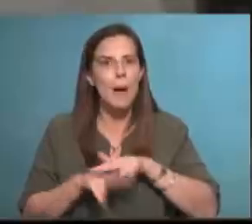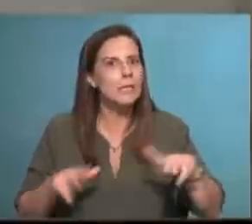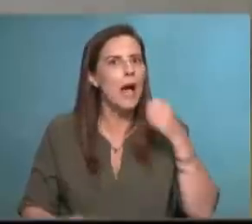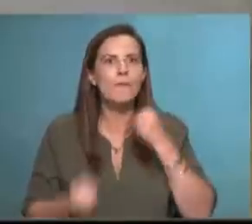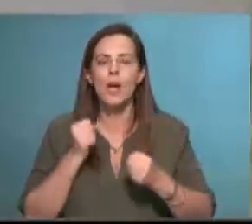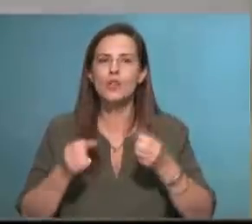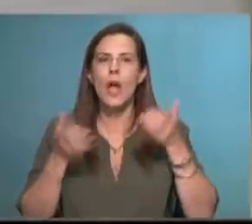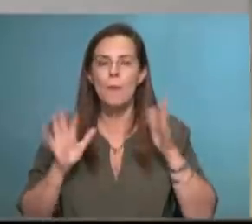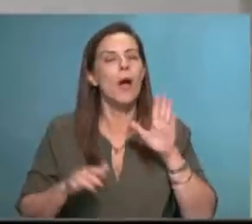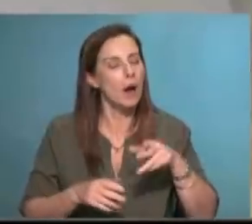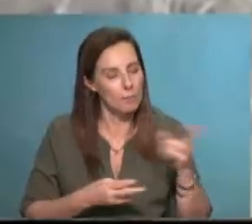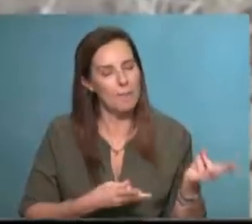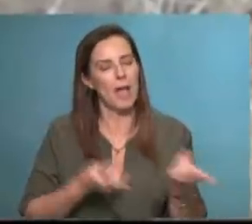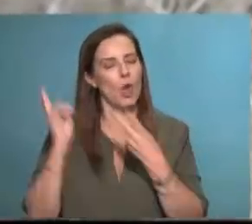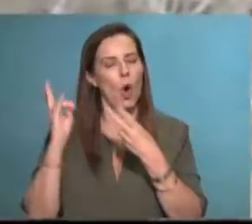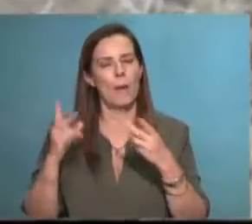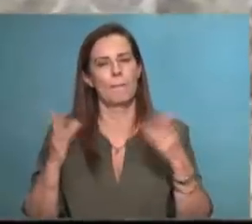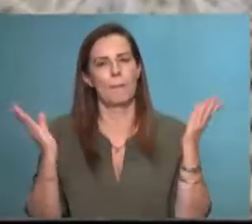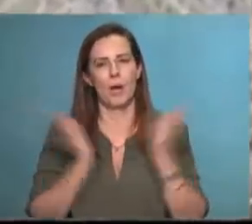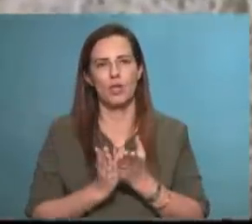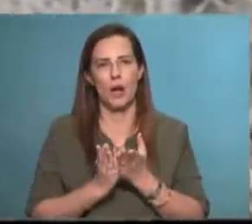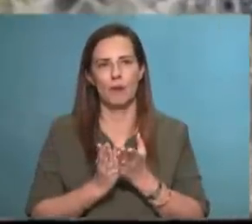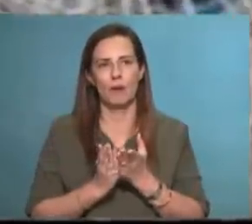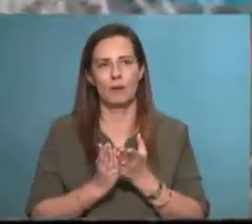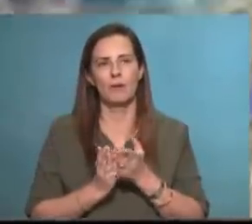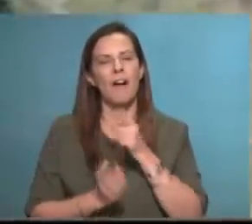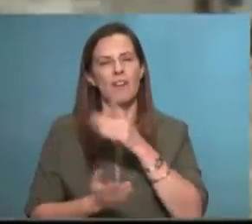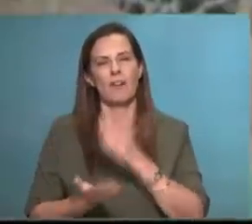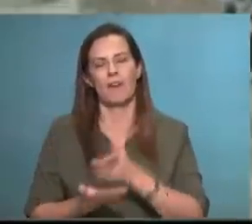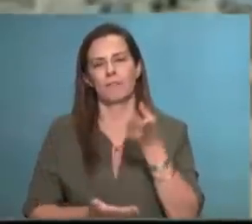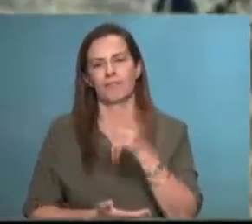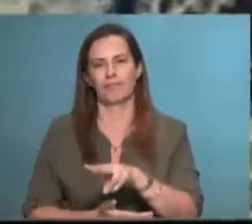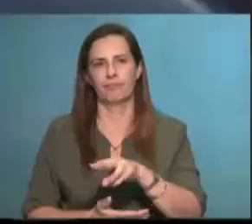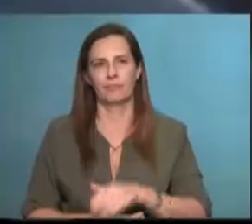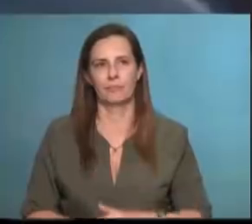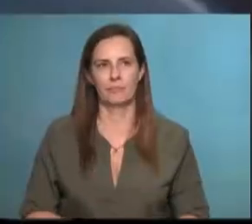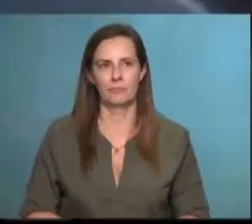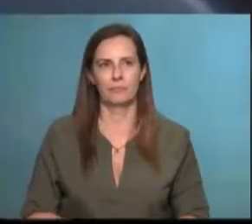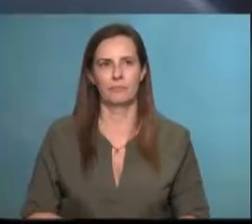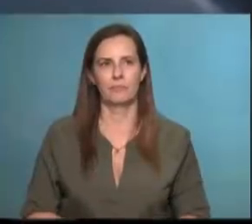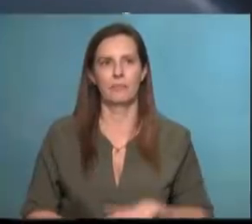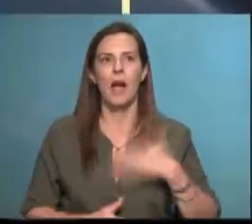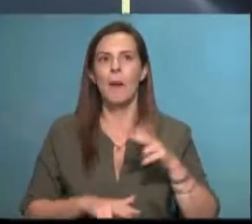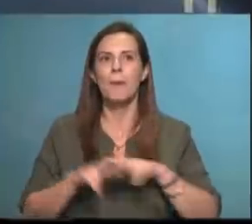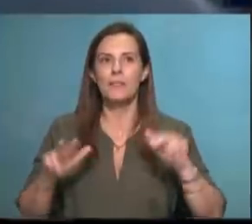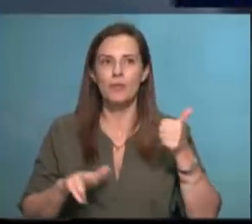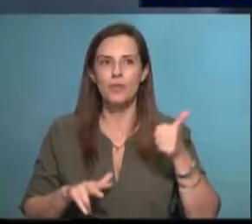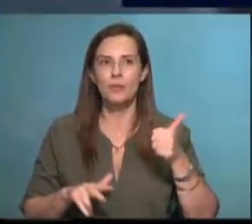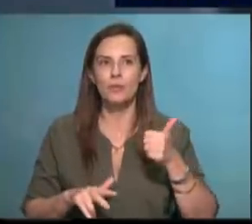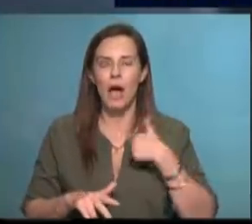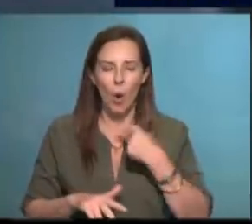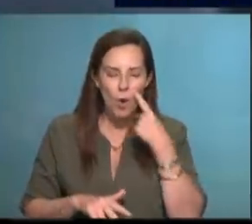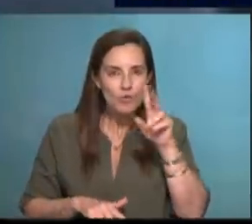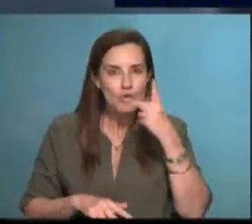מאוד, וגם הוא פונה לבית החולים סורוקה, שם מת מפצעיו. אחר אחת המצב הראשוני נבחנו